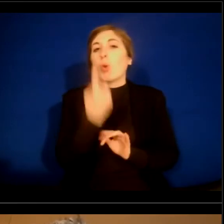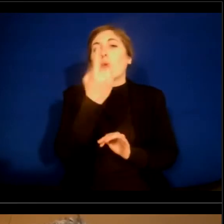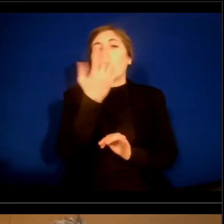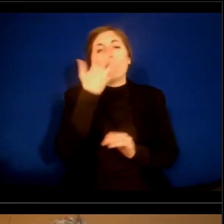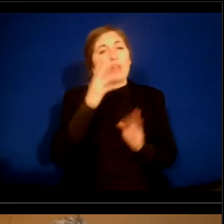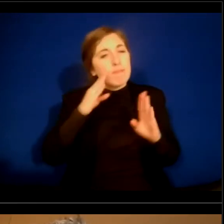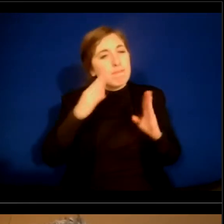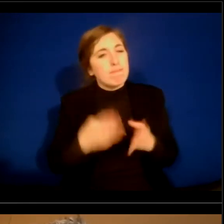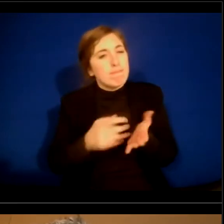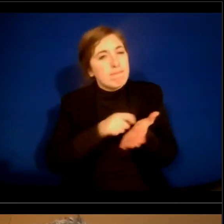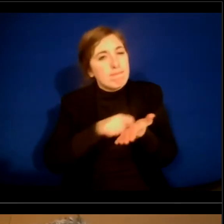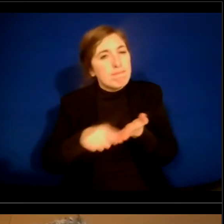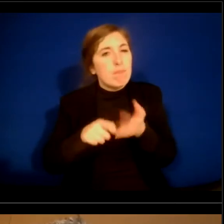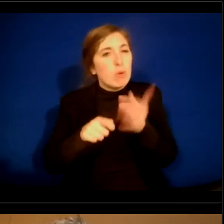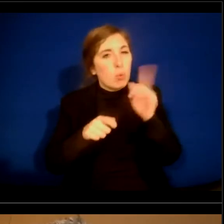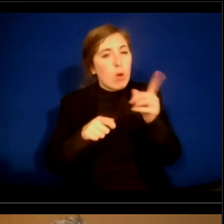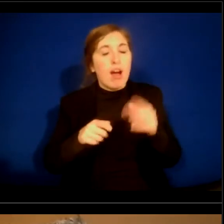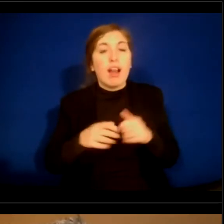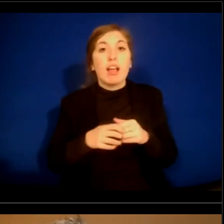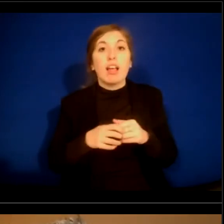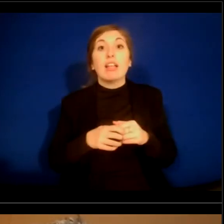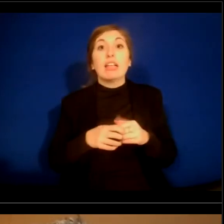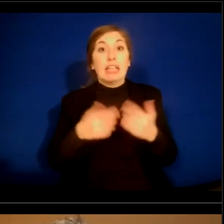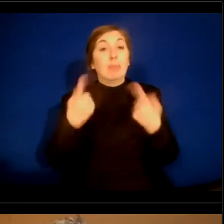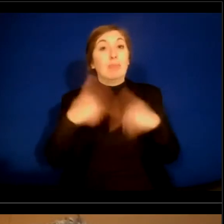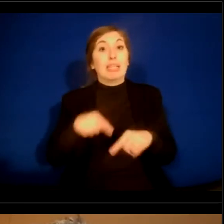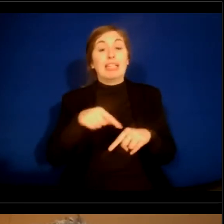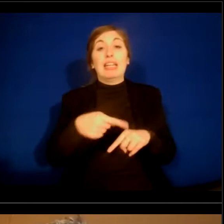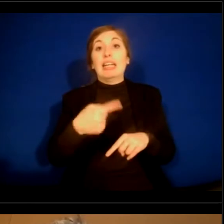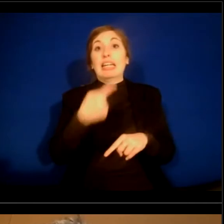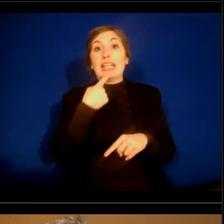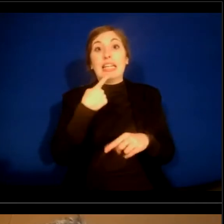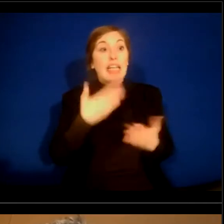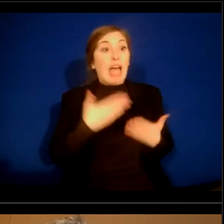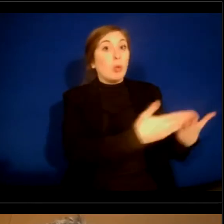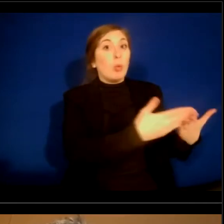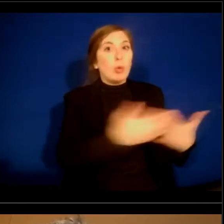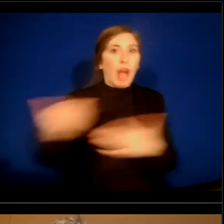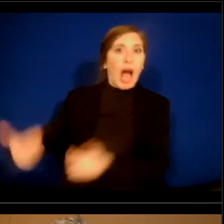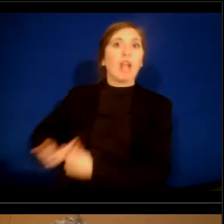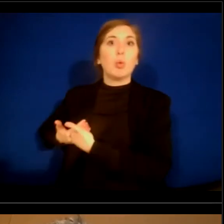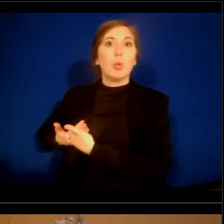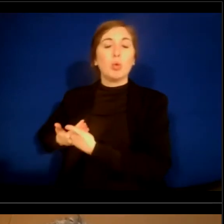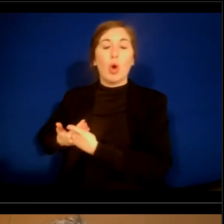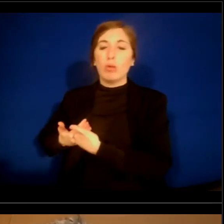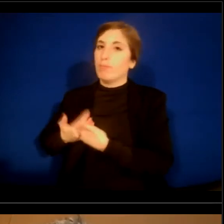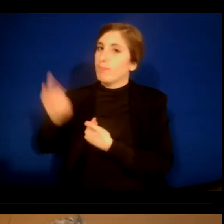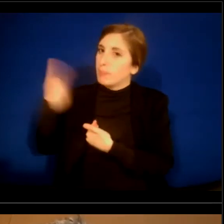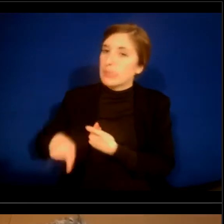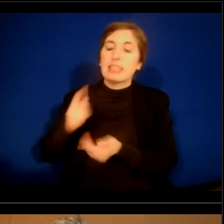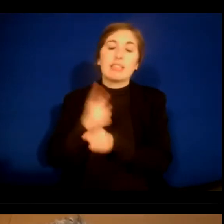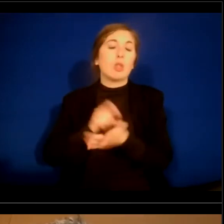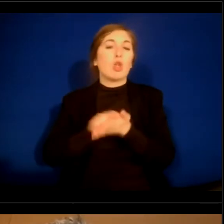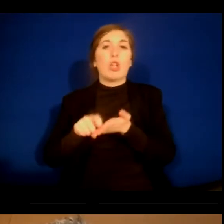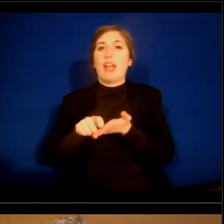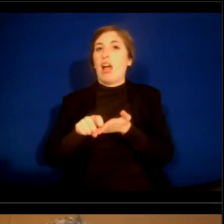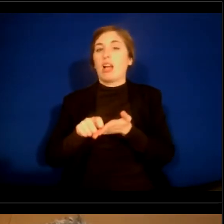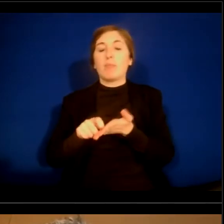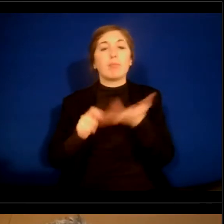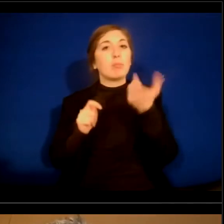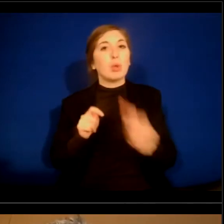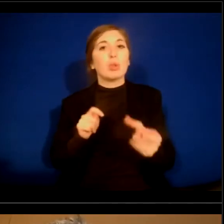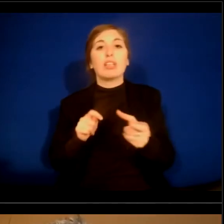quello dell'aiutare chi aiuta, come diceva Maria Silvana prima, perché ad esempio lavorando